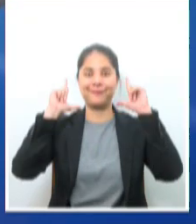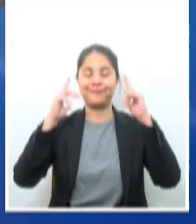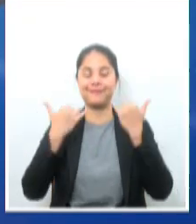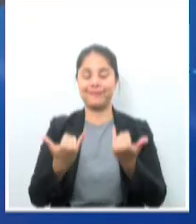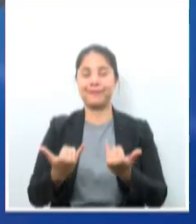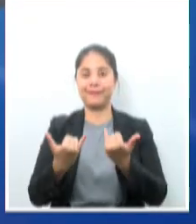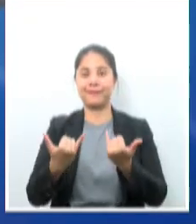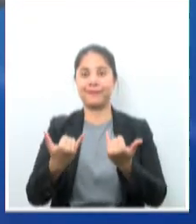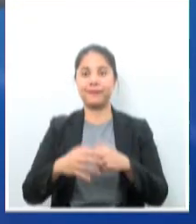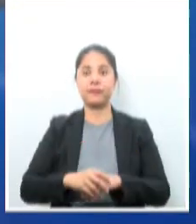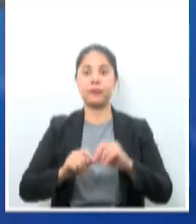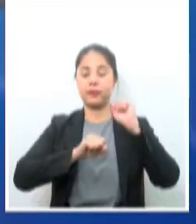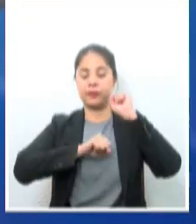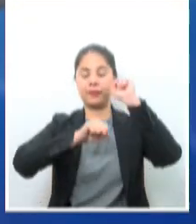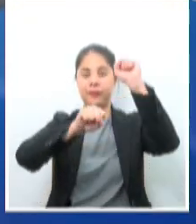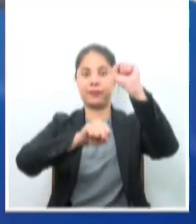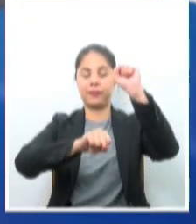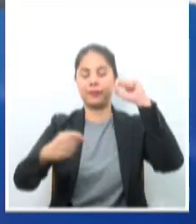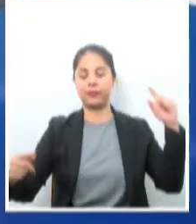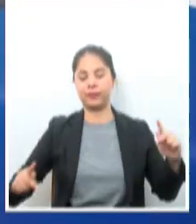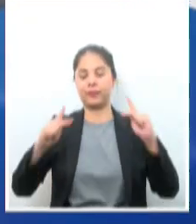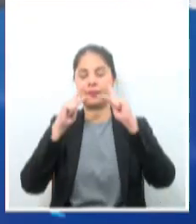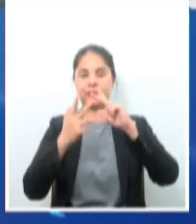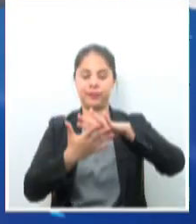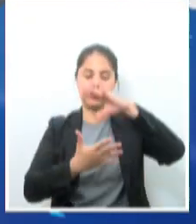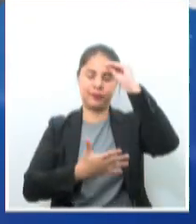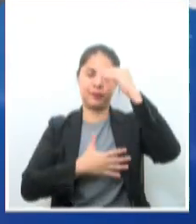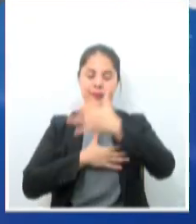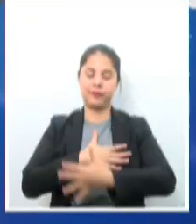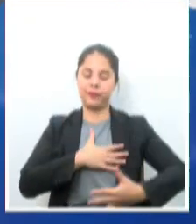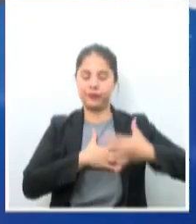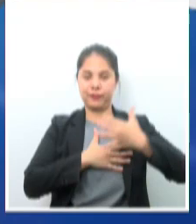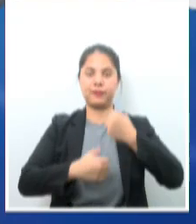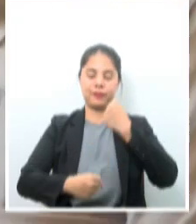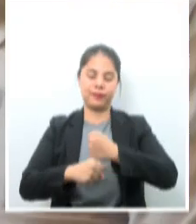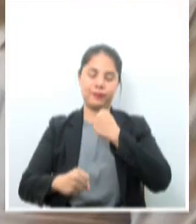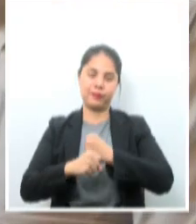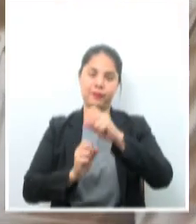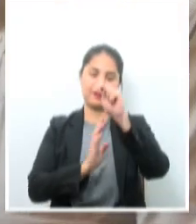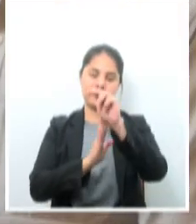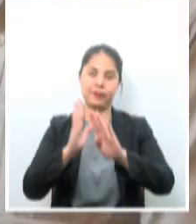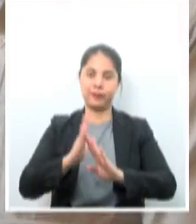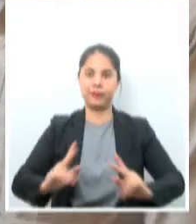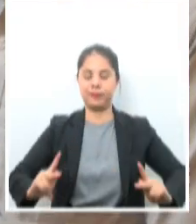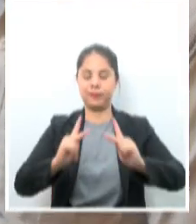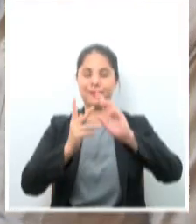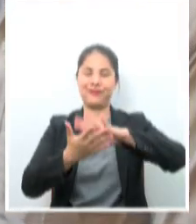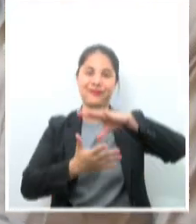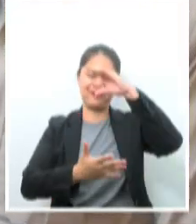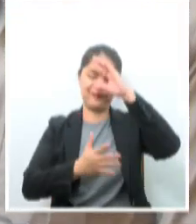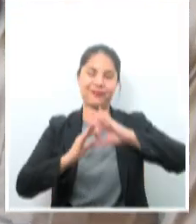คือประเด็นประกาศกระทรวงศึกษาธิการเรื่องจุดเน้นด้านสุขภาพองค์รวมภายใต้นโยบายการศึกษาของกระทรวงศึกษาธิการ